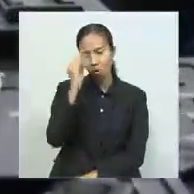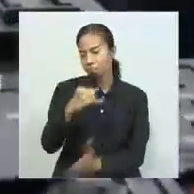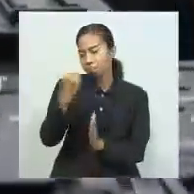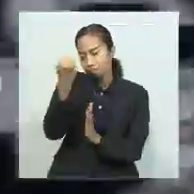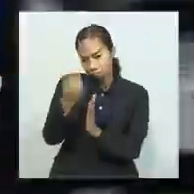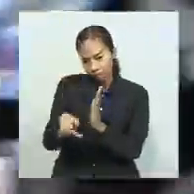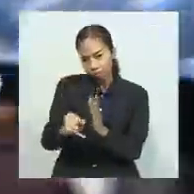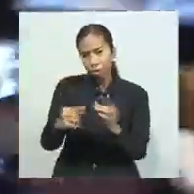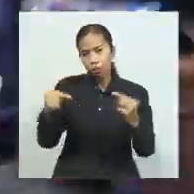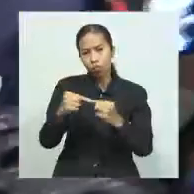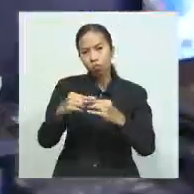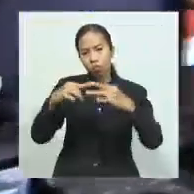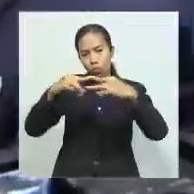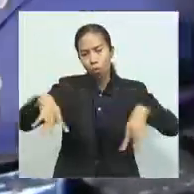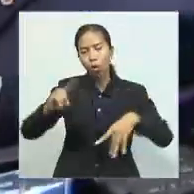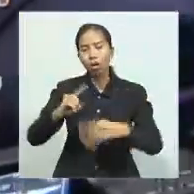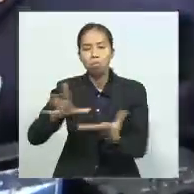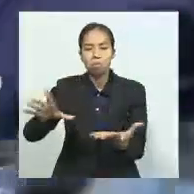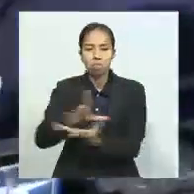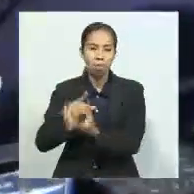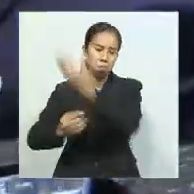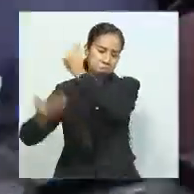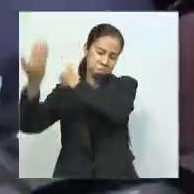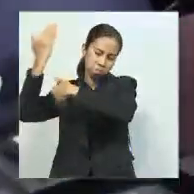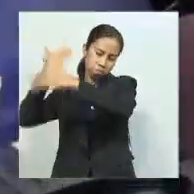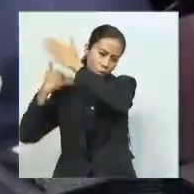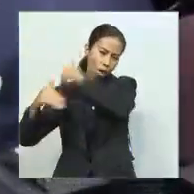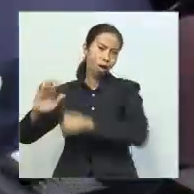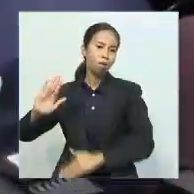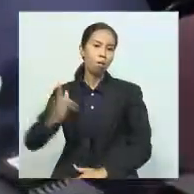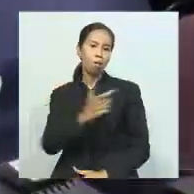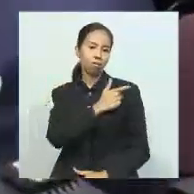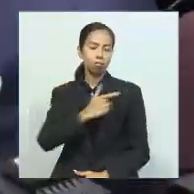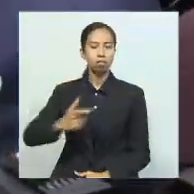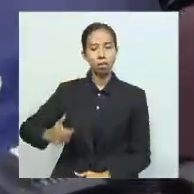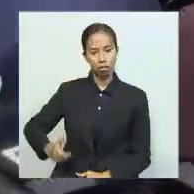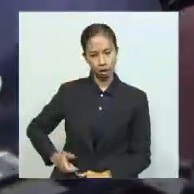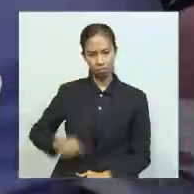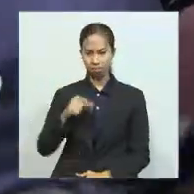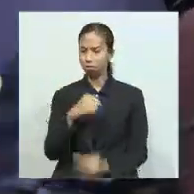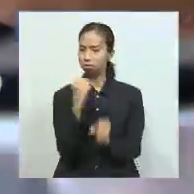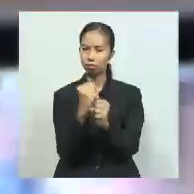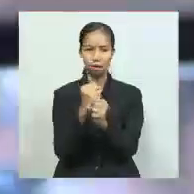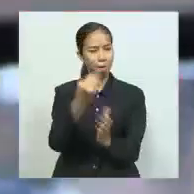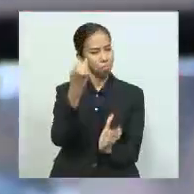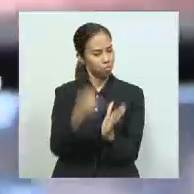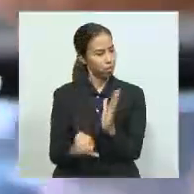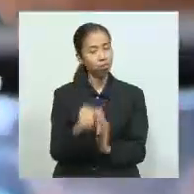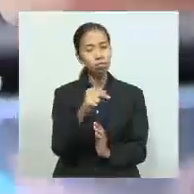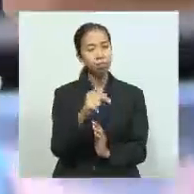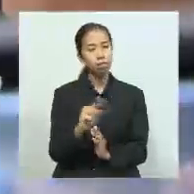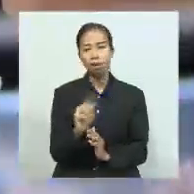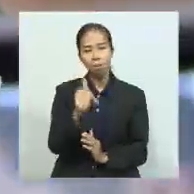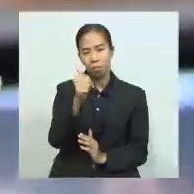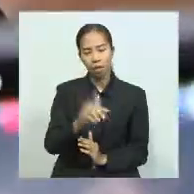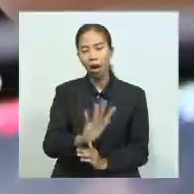ทำที่ขัดต่อโบราณราชประเพณีขนบธรรมเนียมและวัฒนธรรมถือเป็นการกระทำที่มิบังควรไม่เหมา